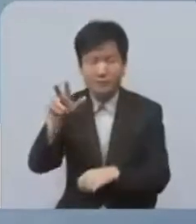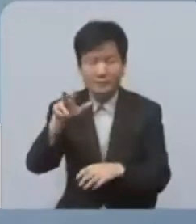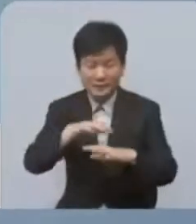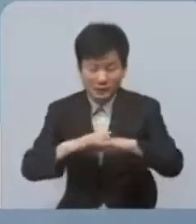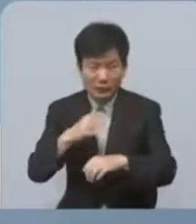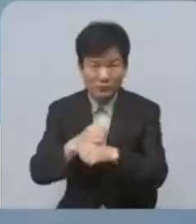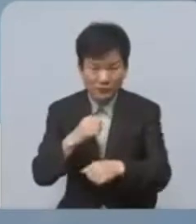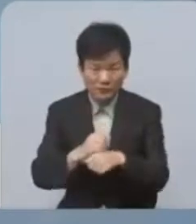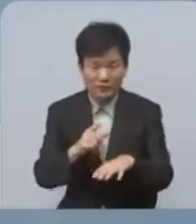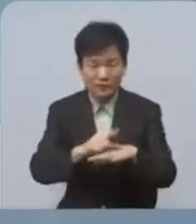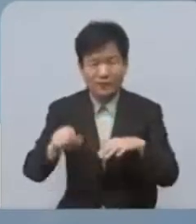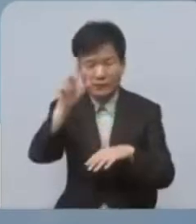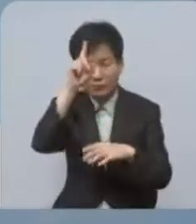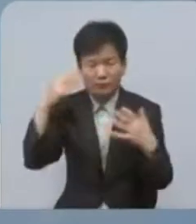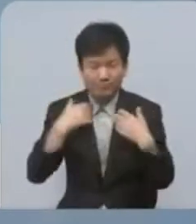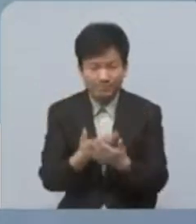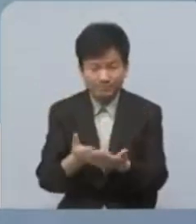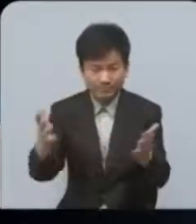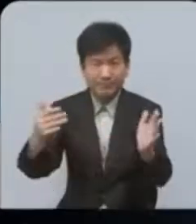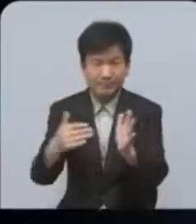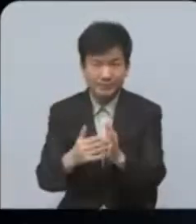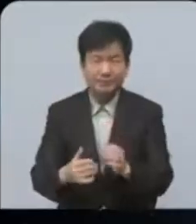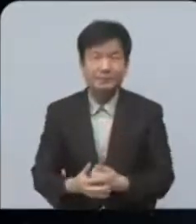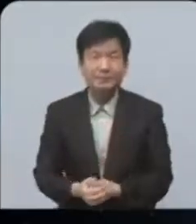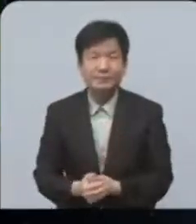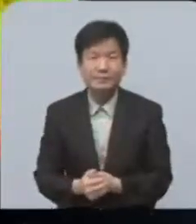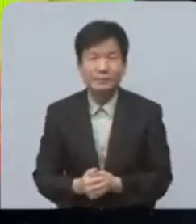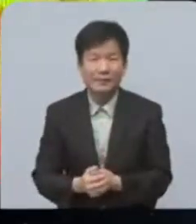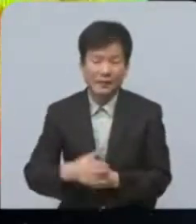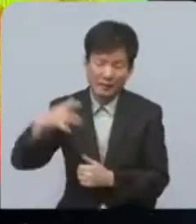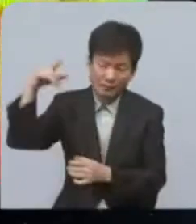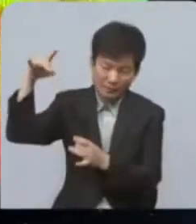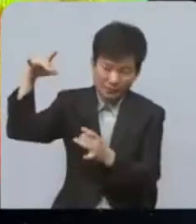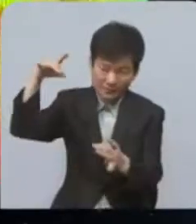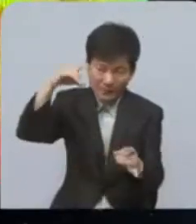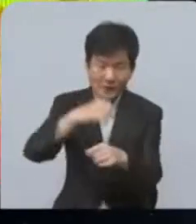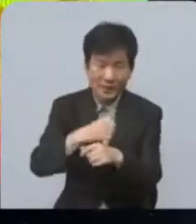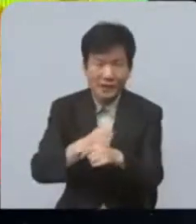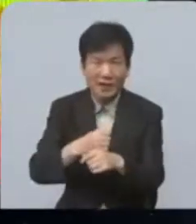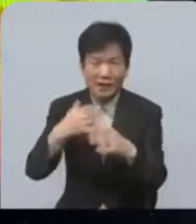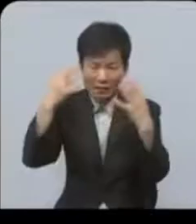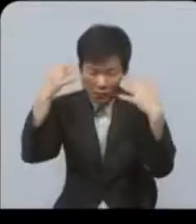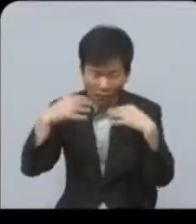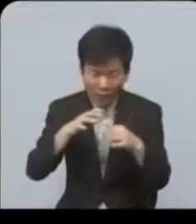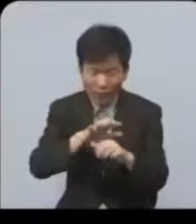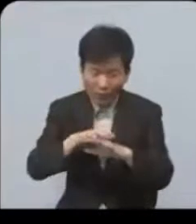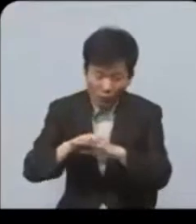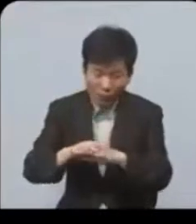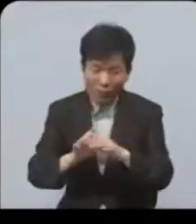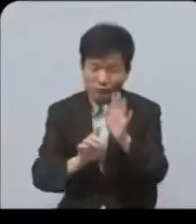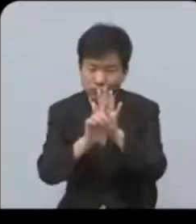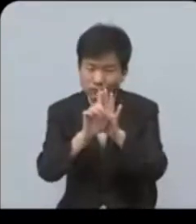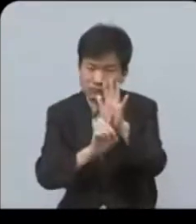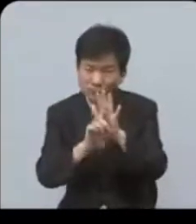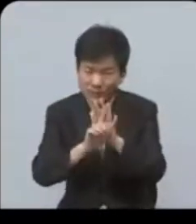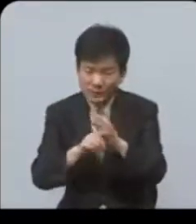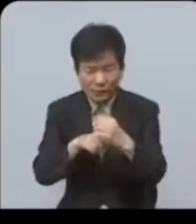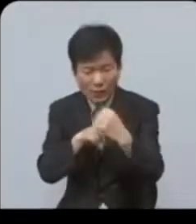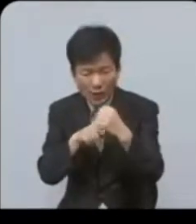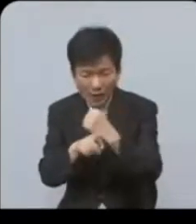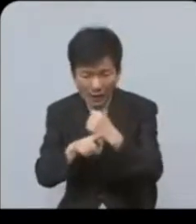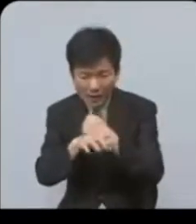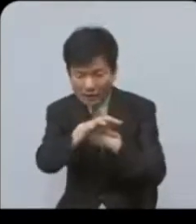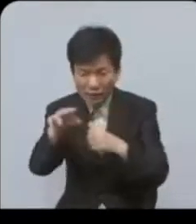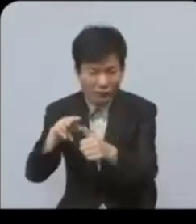제작해 자치단체 등에 제공하기 시작했습니다. 인공위성으로 관측한 열 분포도와 지표면 온도 등을 과학적인